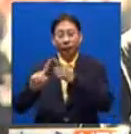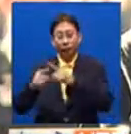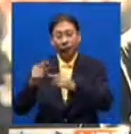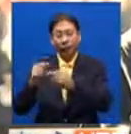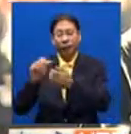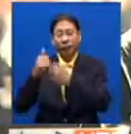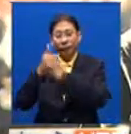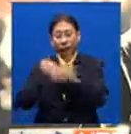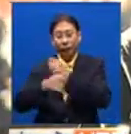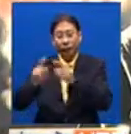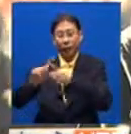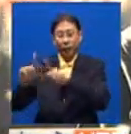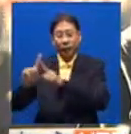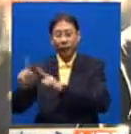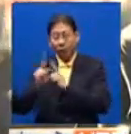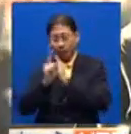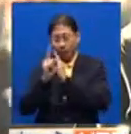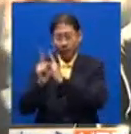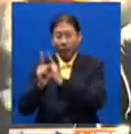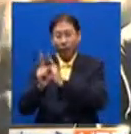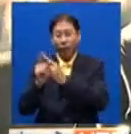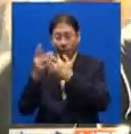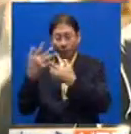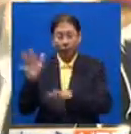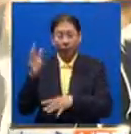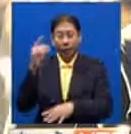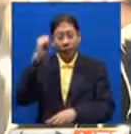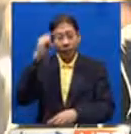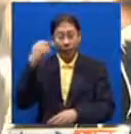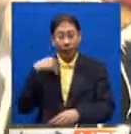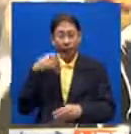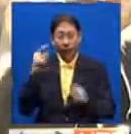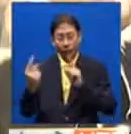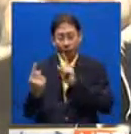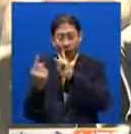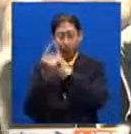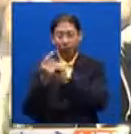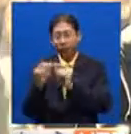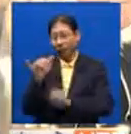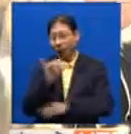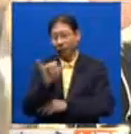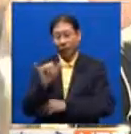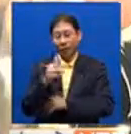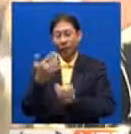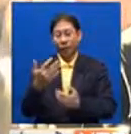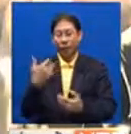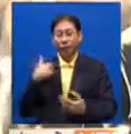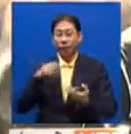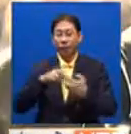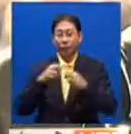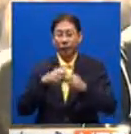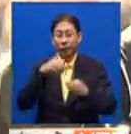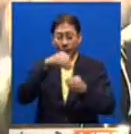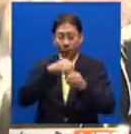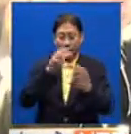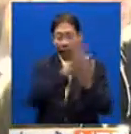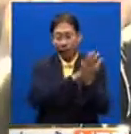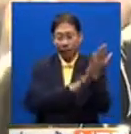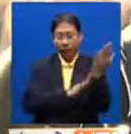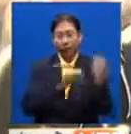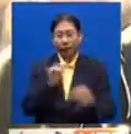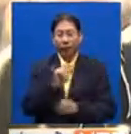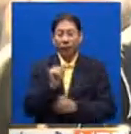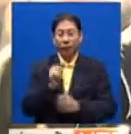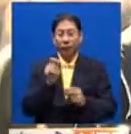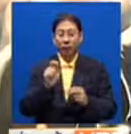ของเราก็ติดตามแต่ว่าก็ยังไม่ได้ตรวจพบนะครับยังไม่ตรวจพบว่าจะมีความเคลื่อนไหวในประเทศไทยซึ่งเราก็จะต้องระมัดระ